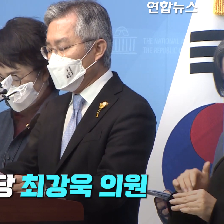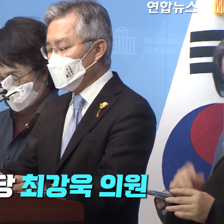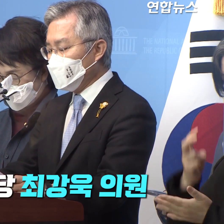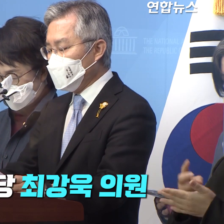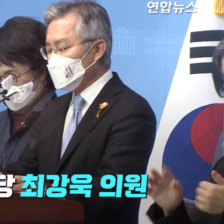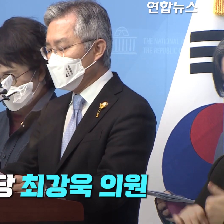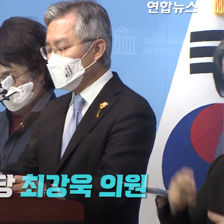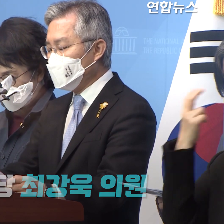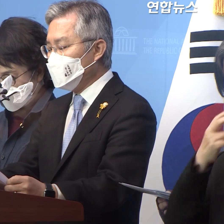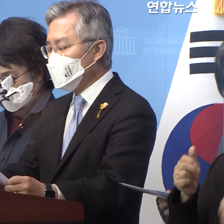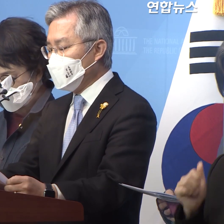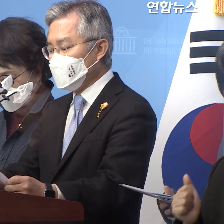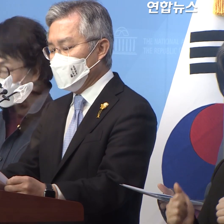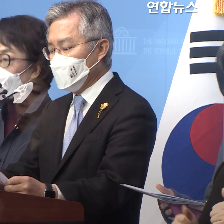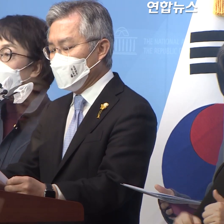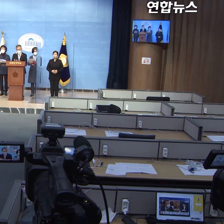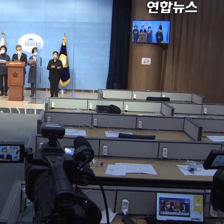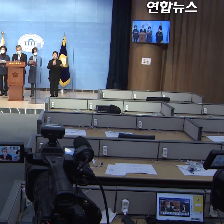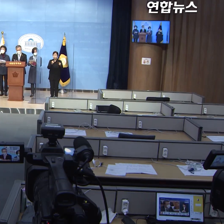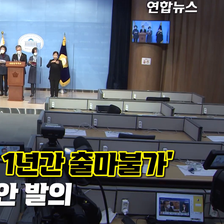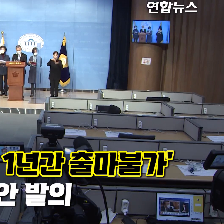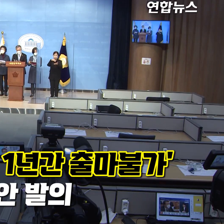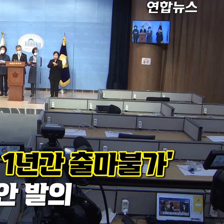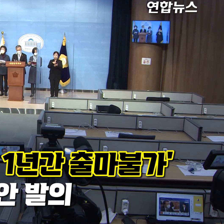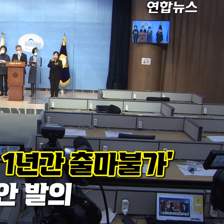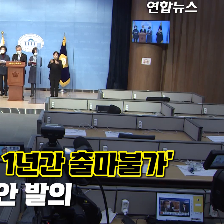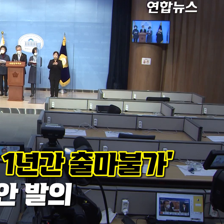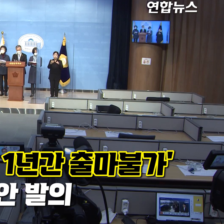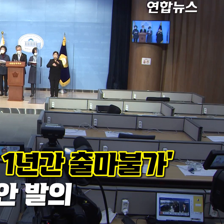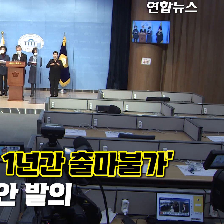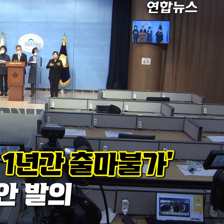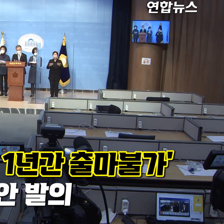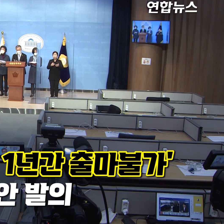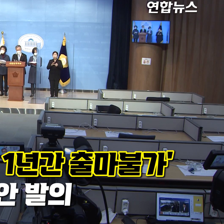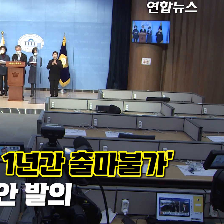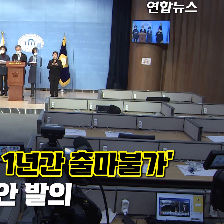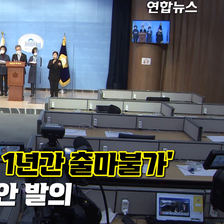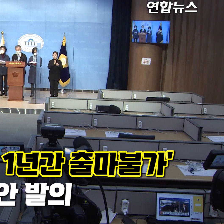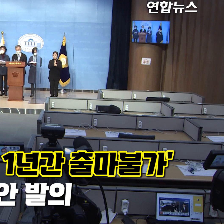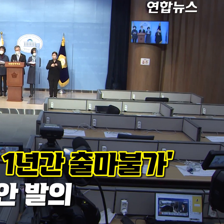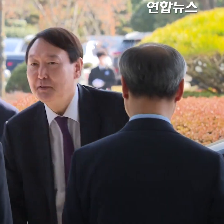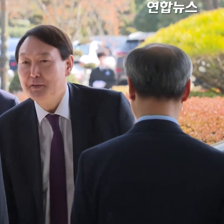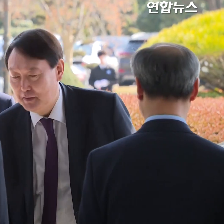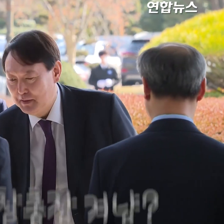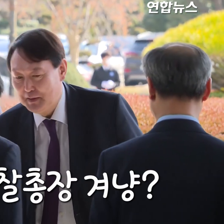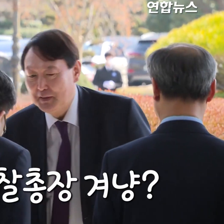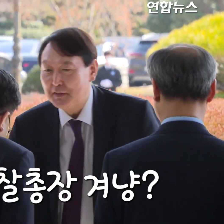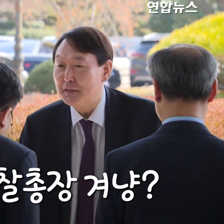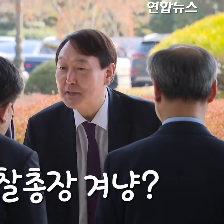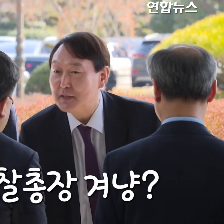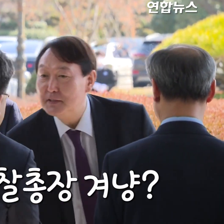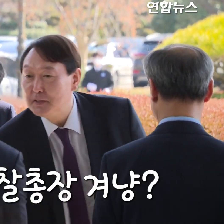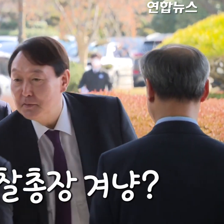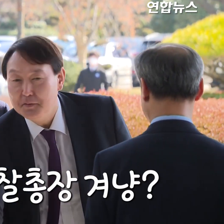검사와 법관도 퇴직 후 90일만 지나면 그래서 공정한 업무 수행을 생각을 하는